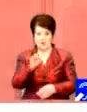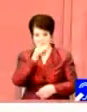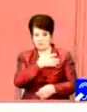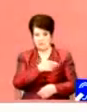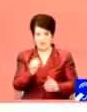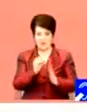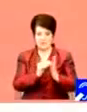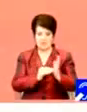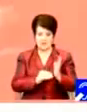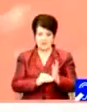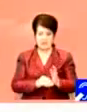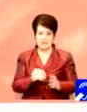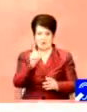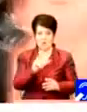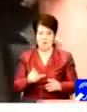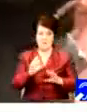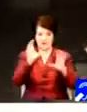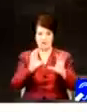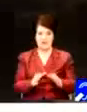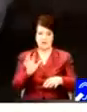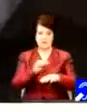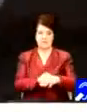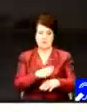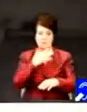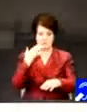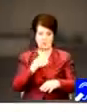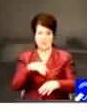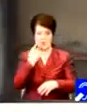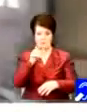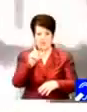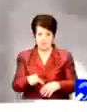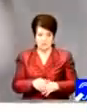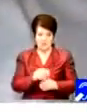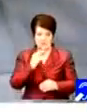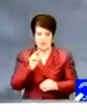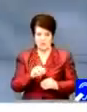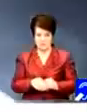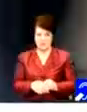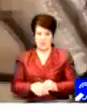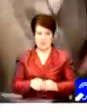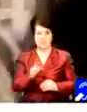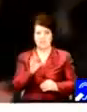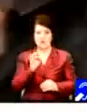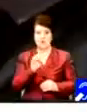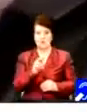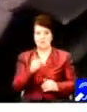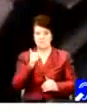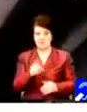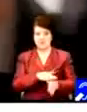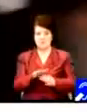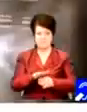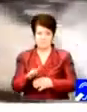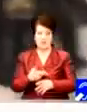parcursul anchetei, oamenii legii au identificat mai multe persoane care făceau parte din grupul criminal organizat, ce aveau roluri bine determinate.